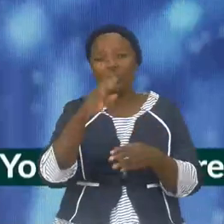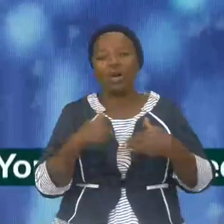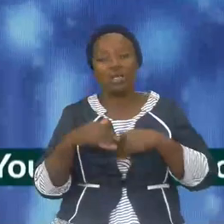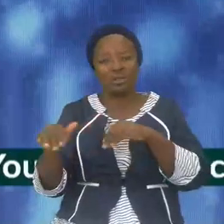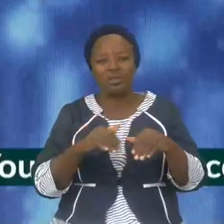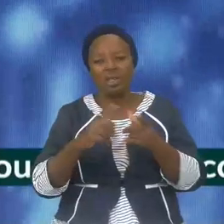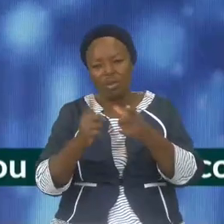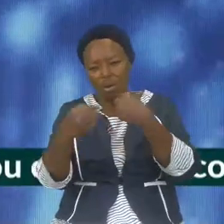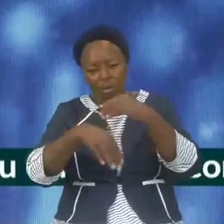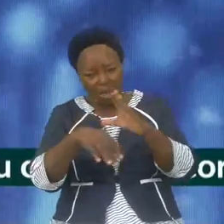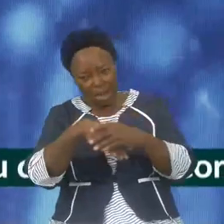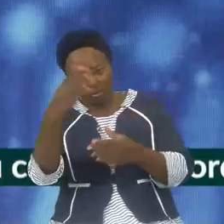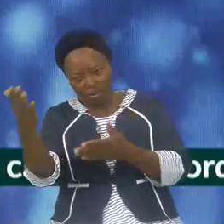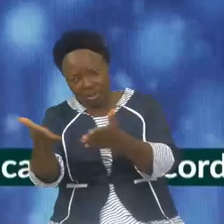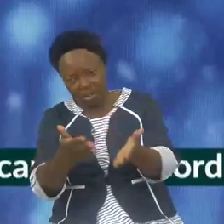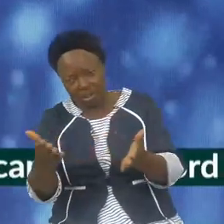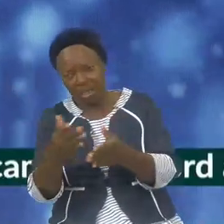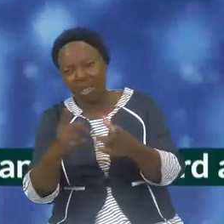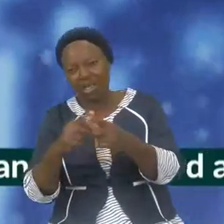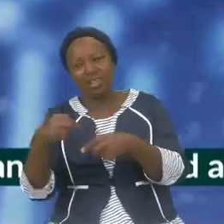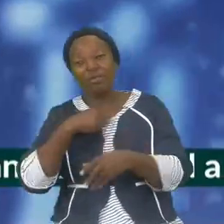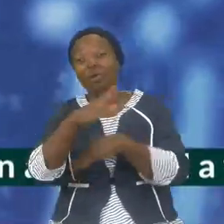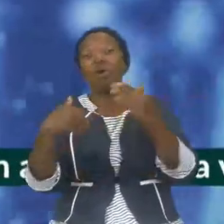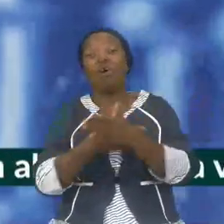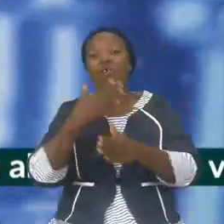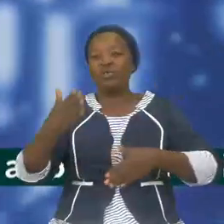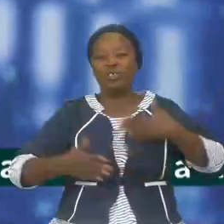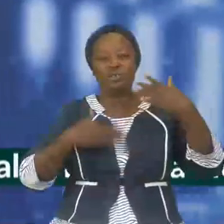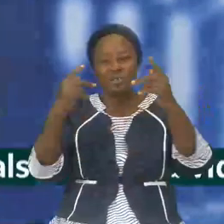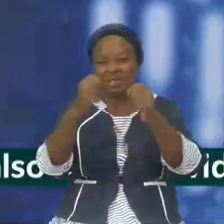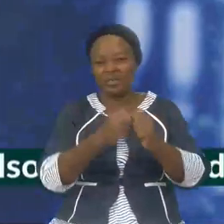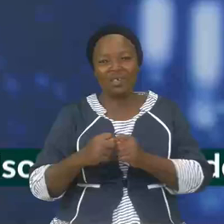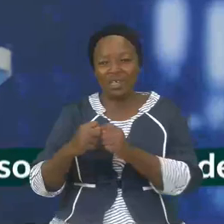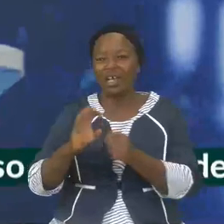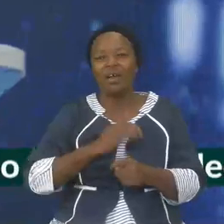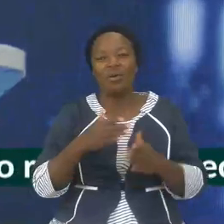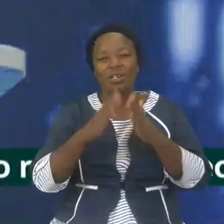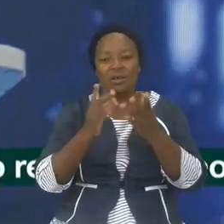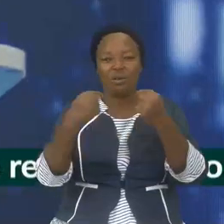Dieu a fait, vous allez sortir et donner votre témoignage.